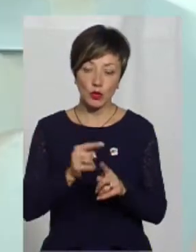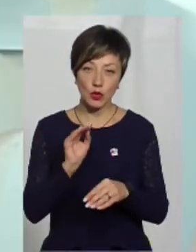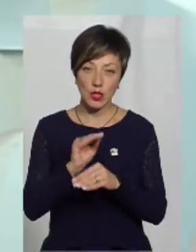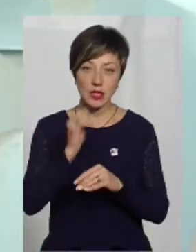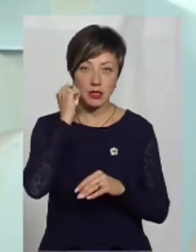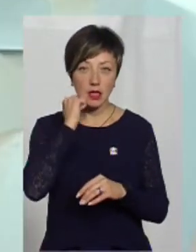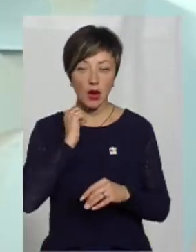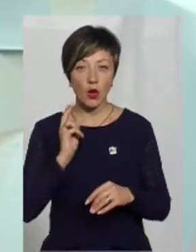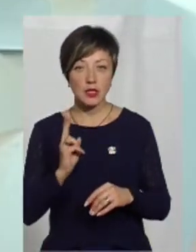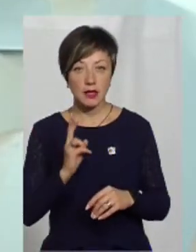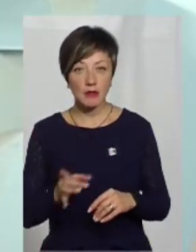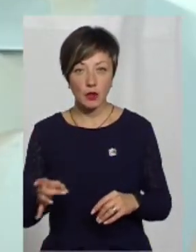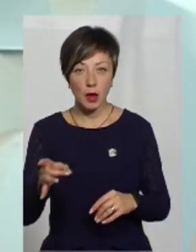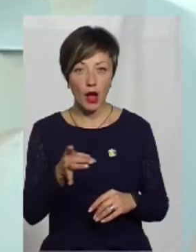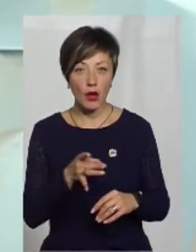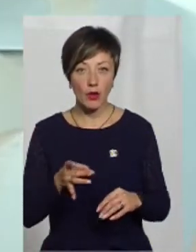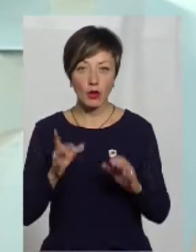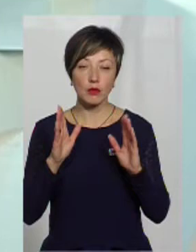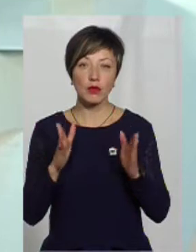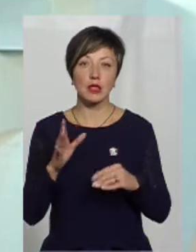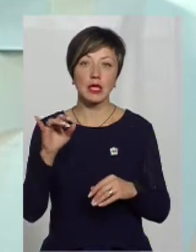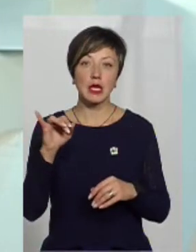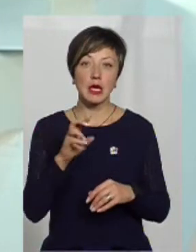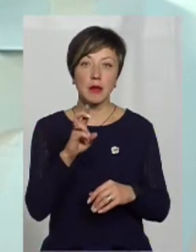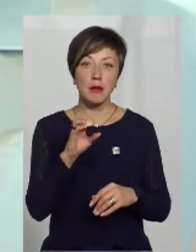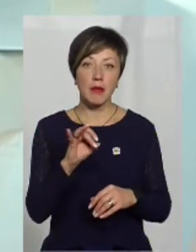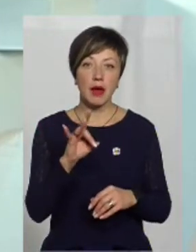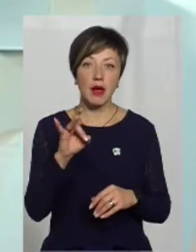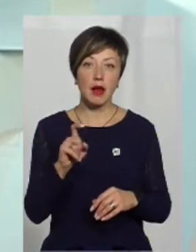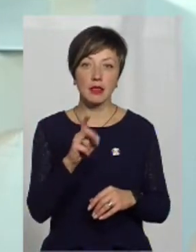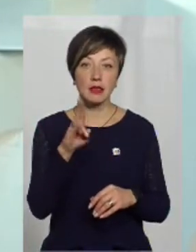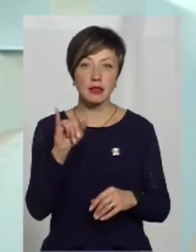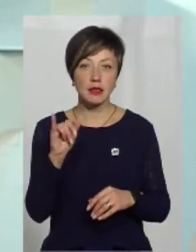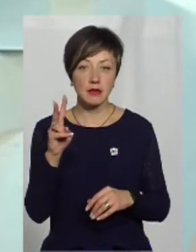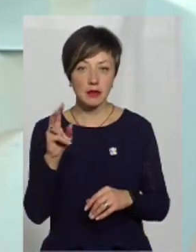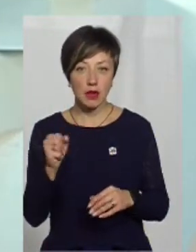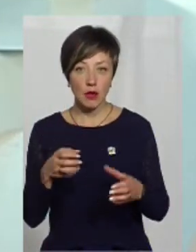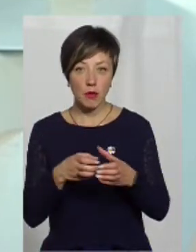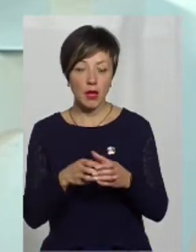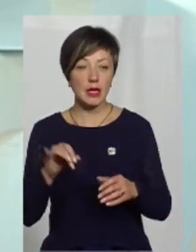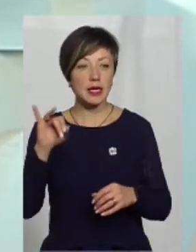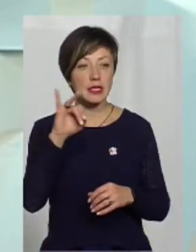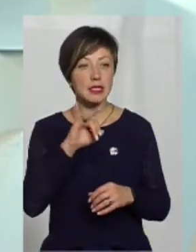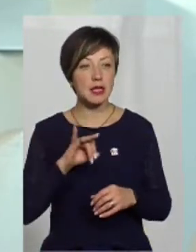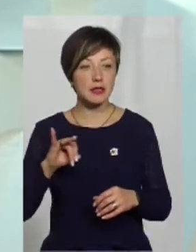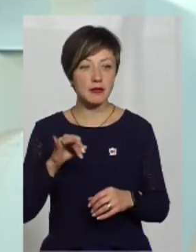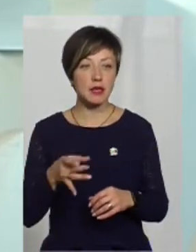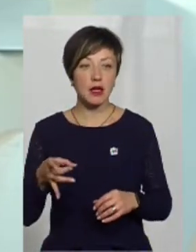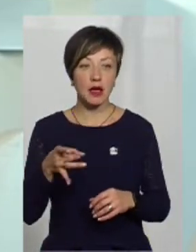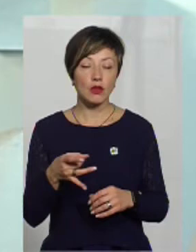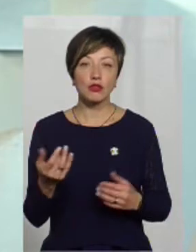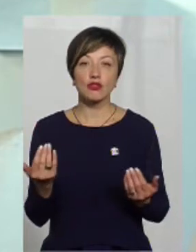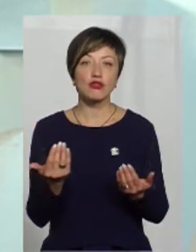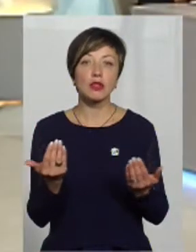і Старокостянтинівському районі буде, і Берездівська громада, і Ізяславський район. Чия